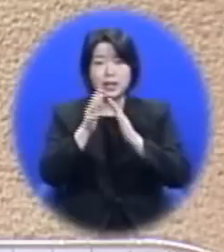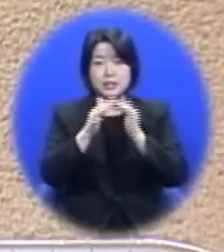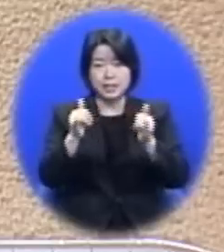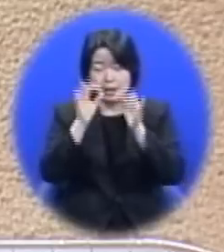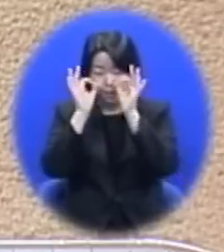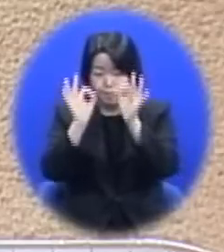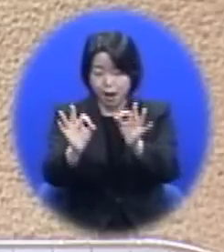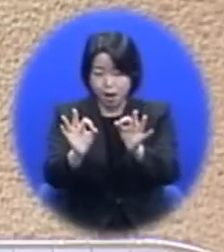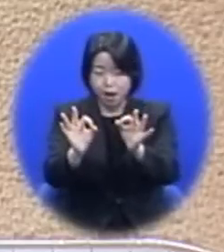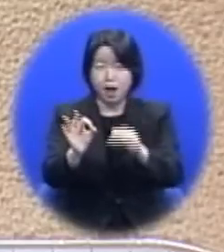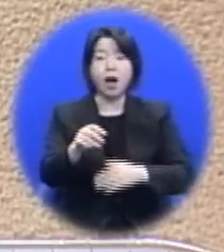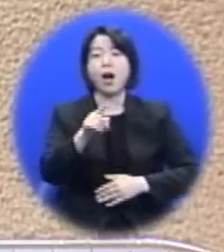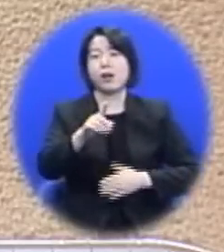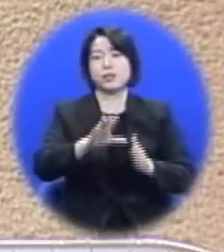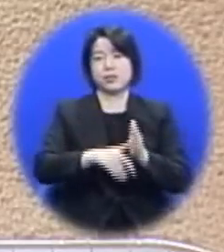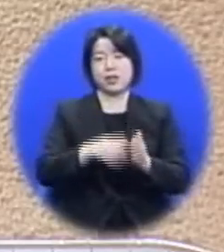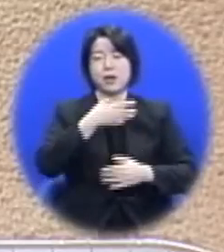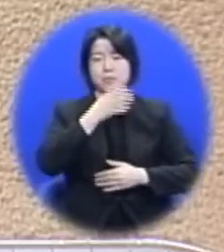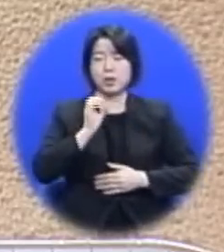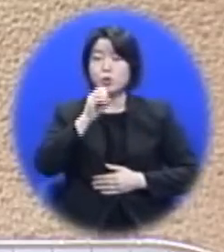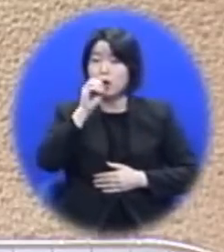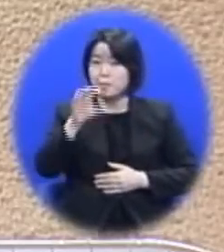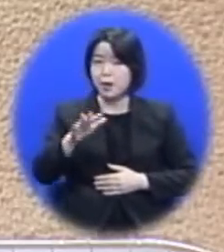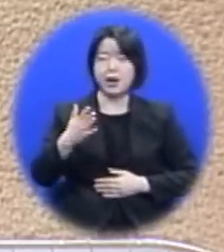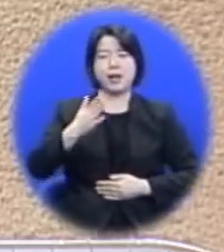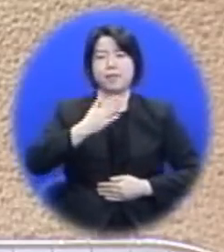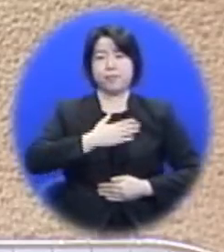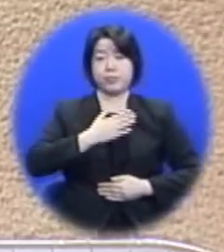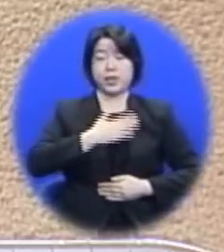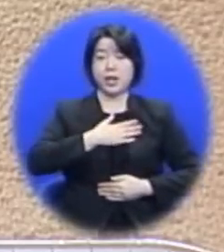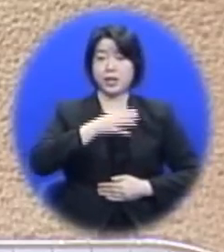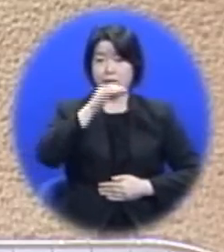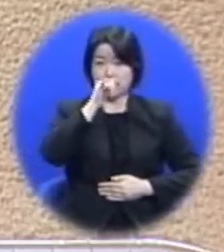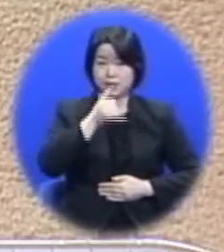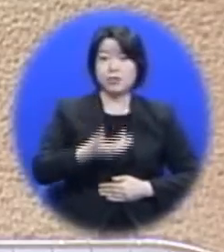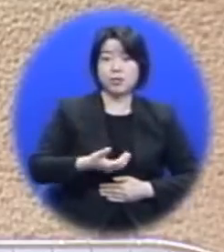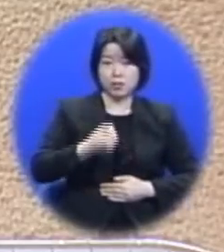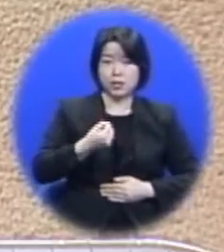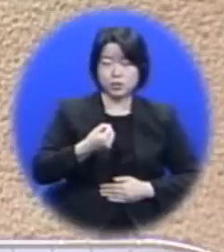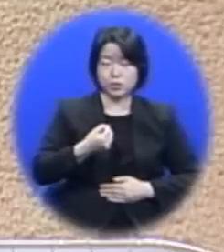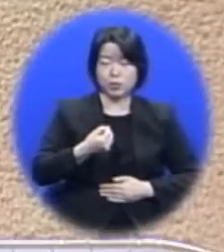그때 베드로가 말했습니다. 내게 있는 것으로.